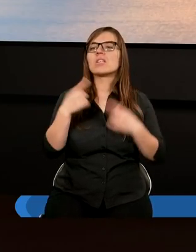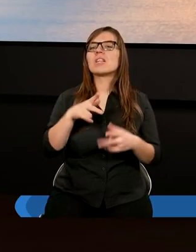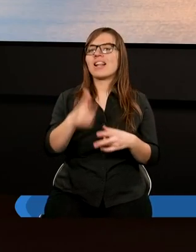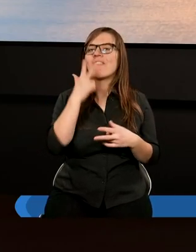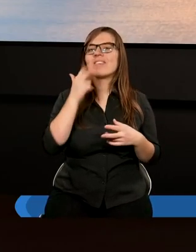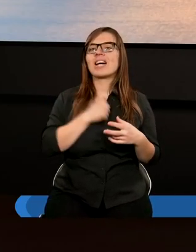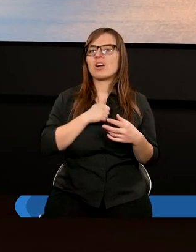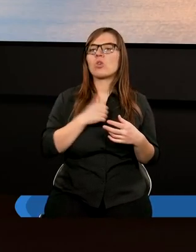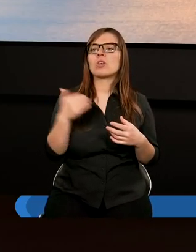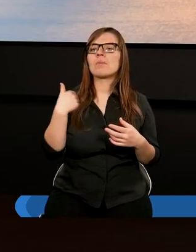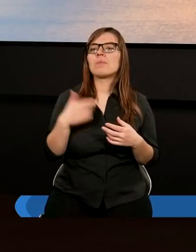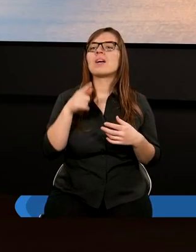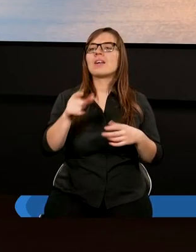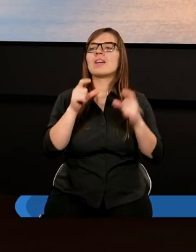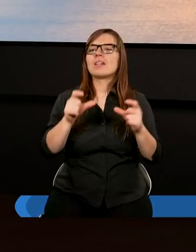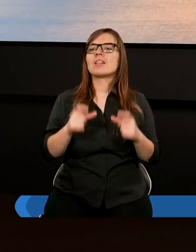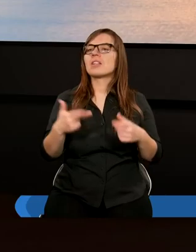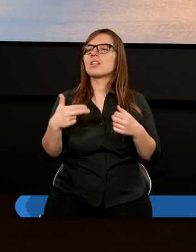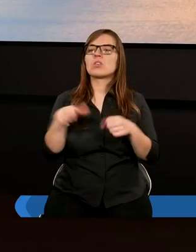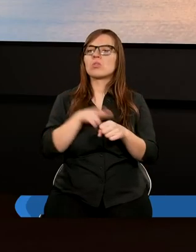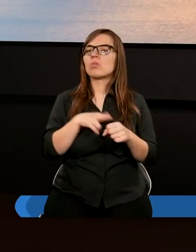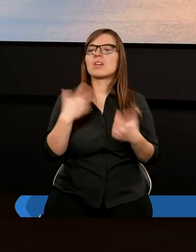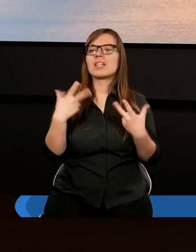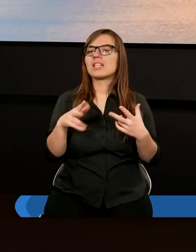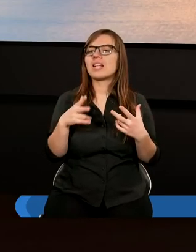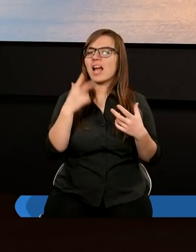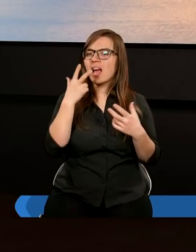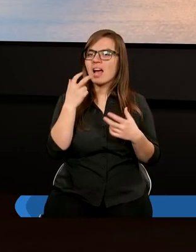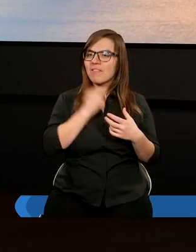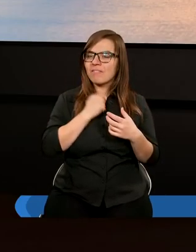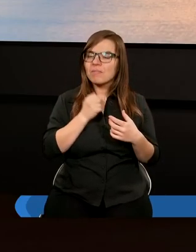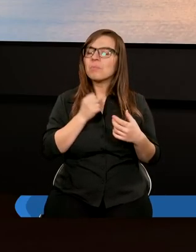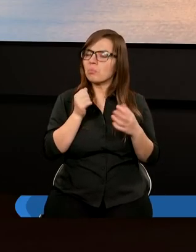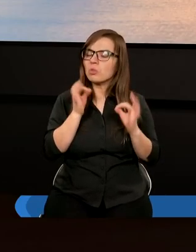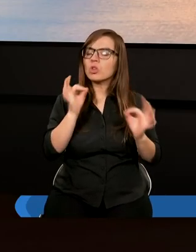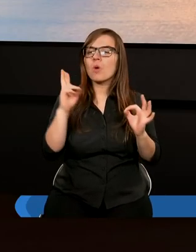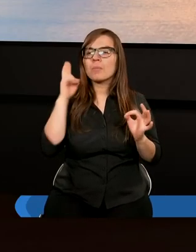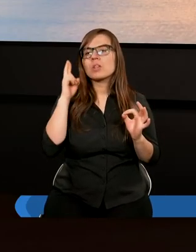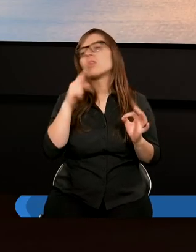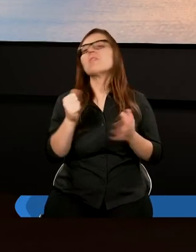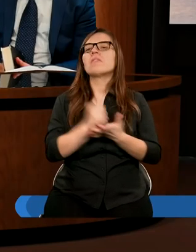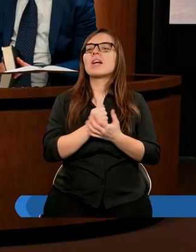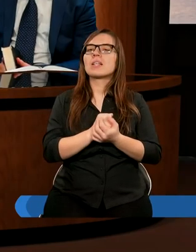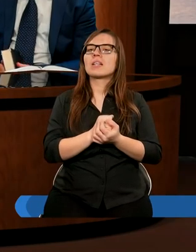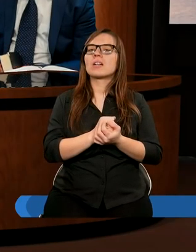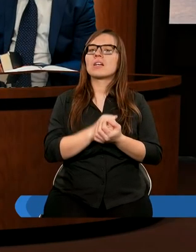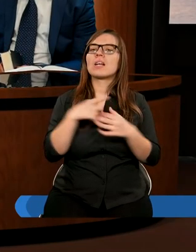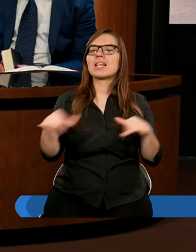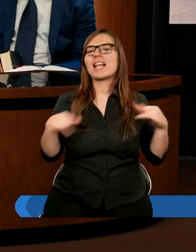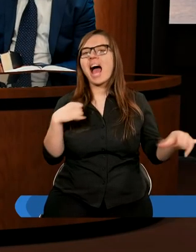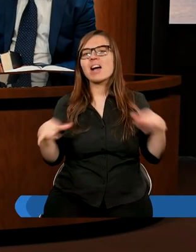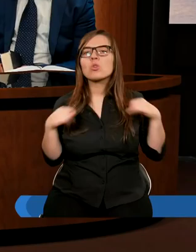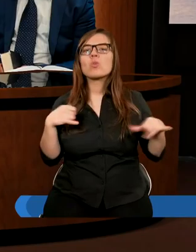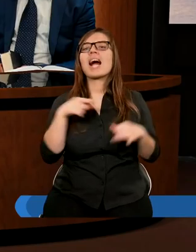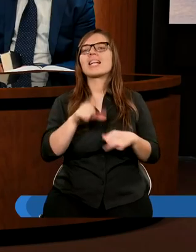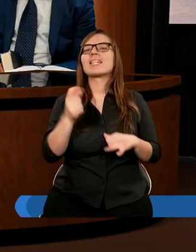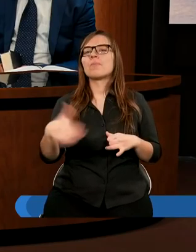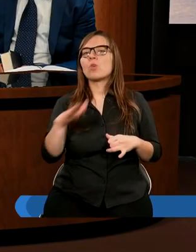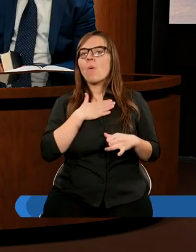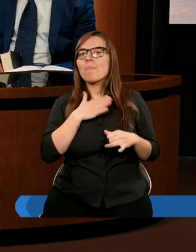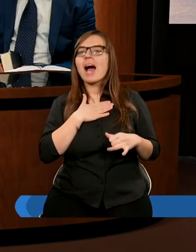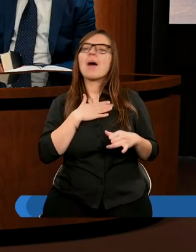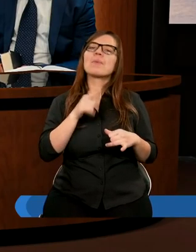wyrażone. Myśli, które niewątpliwie są wyraźnie też osadzone w Piśmie Świętym. To zarządzanie tym, co mamy, tym,